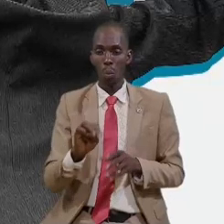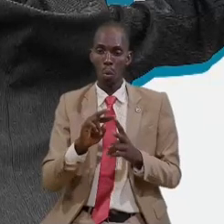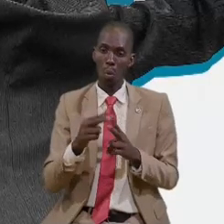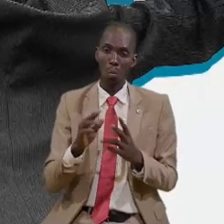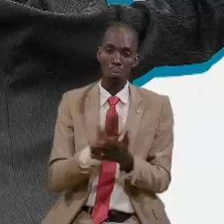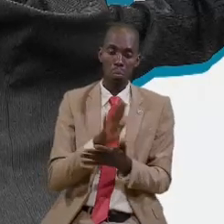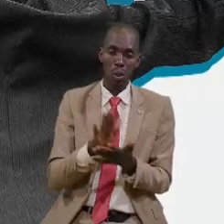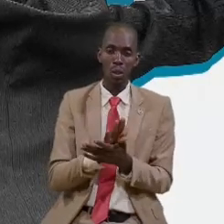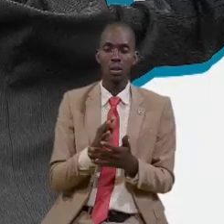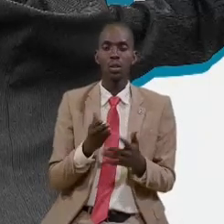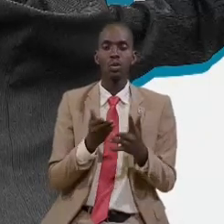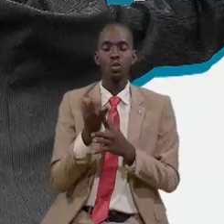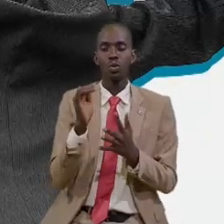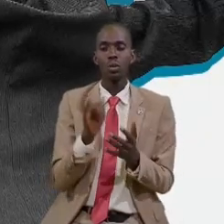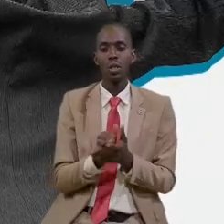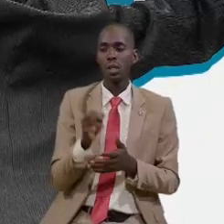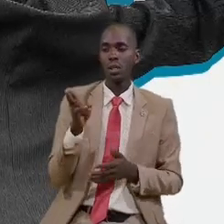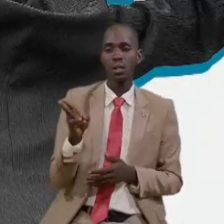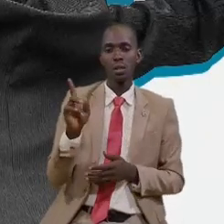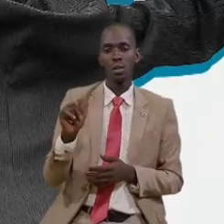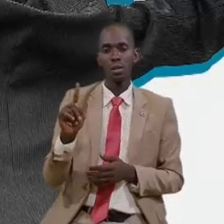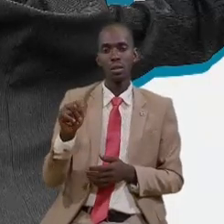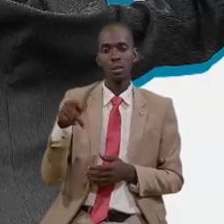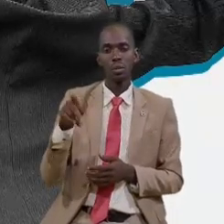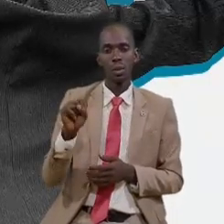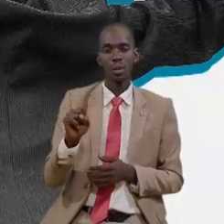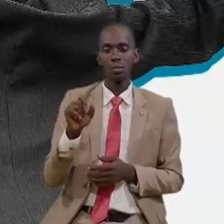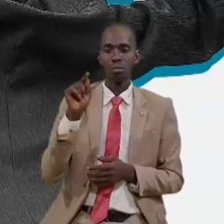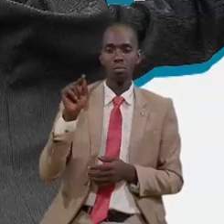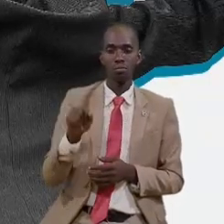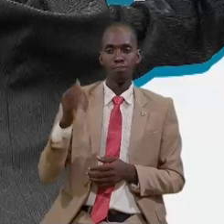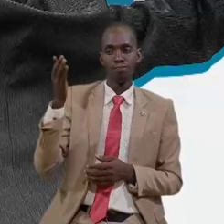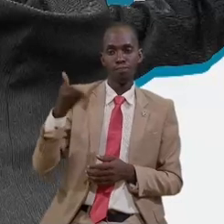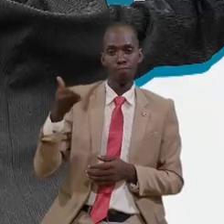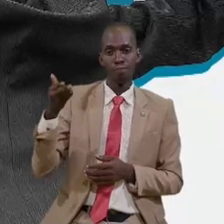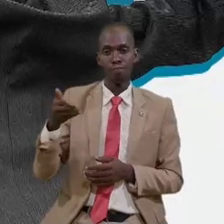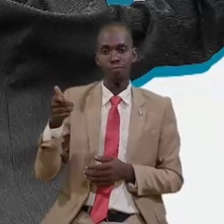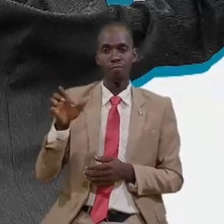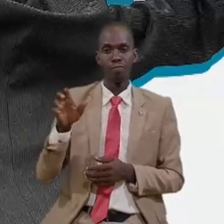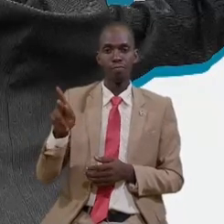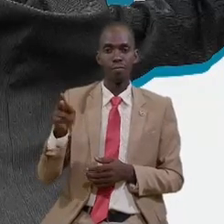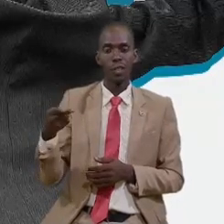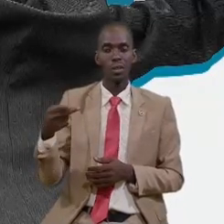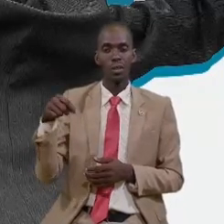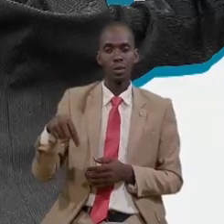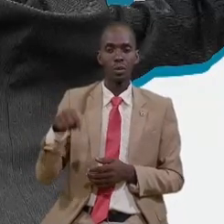en remplissant la fiche en ligne, toujours en cliquant sur le lien